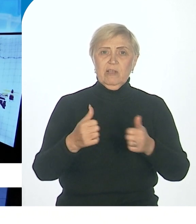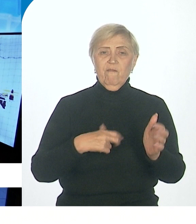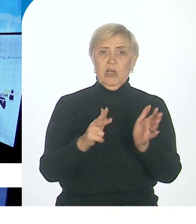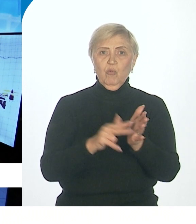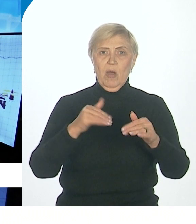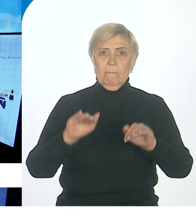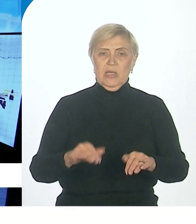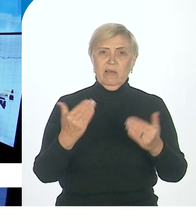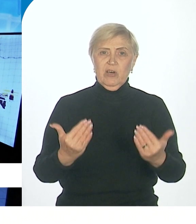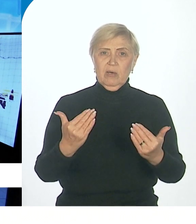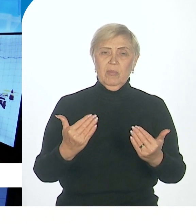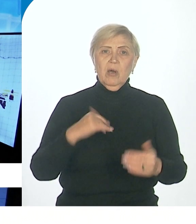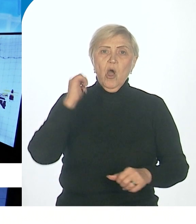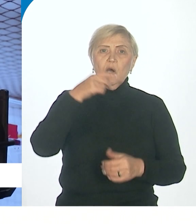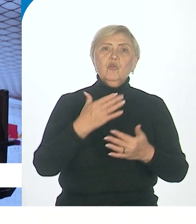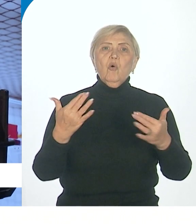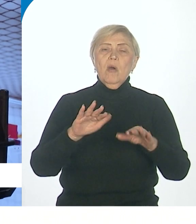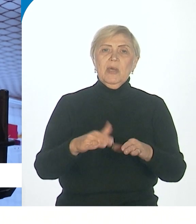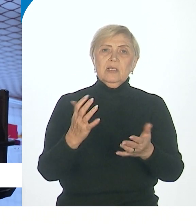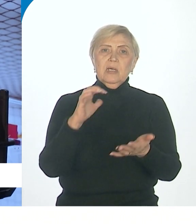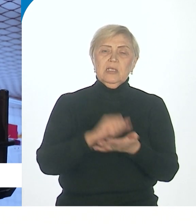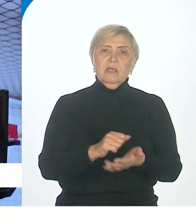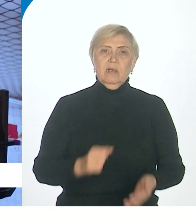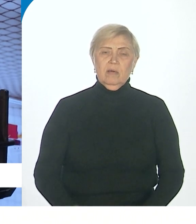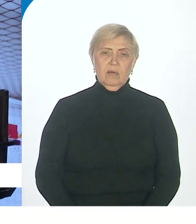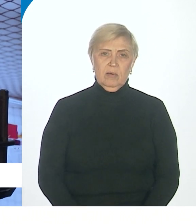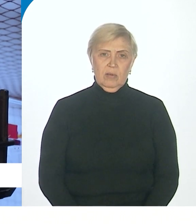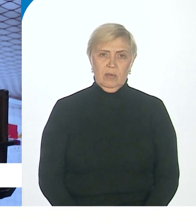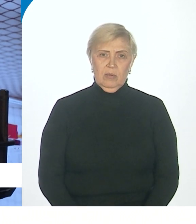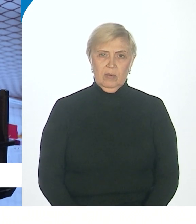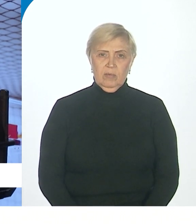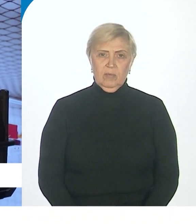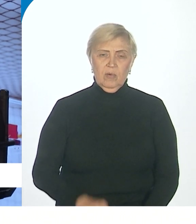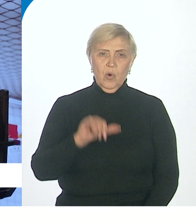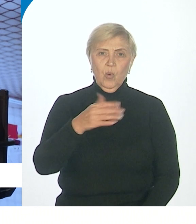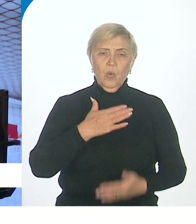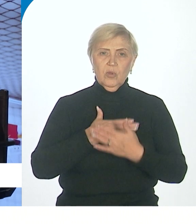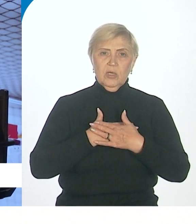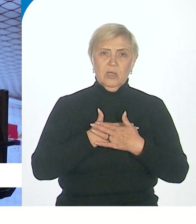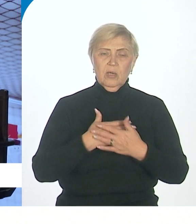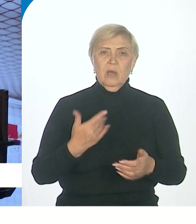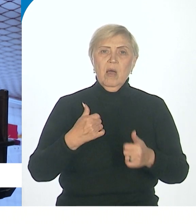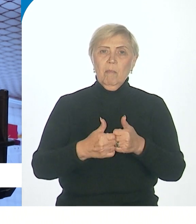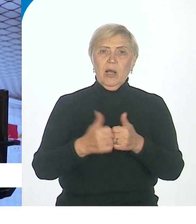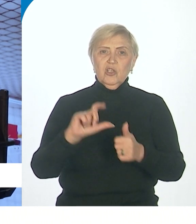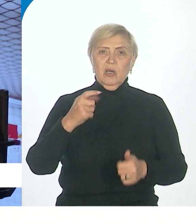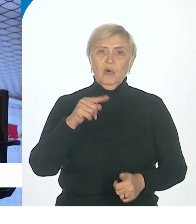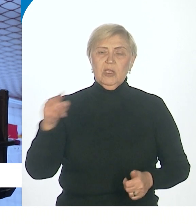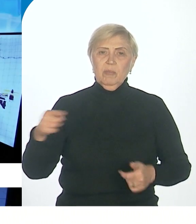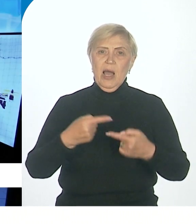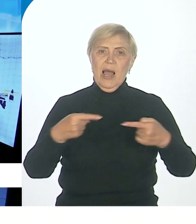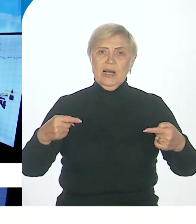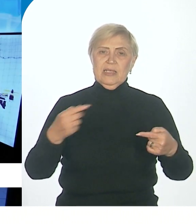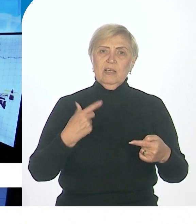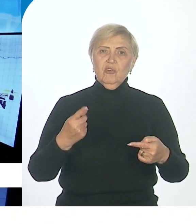место, ну, в этом какое? Ну, в этом году пока что мы... У нас по каждому этапу разные значения. Я понимаю, второе,